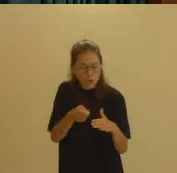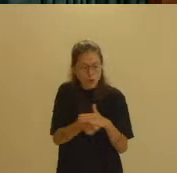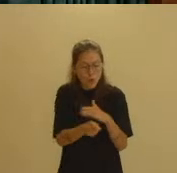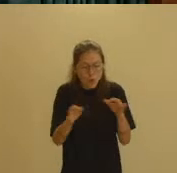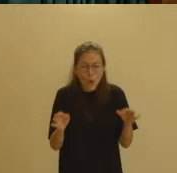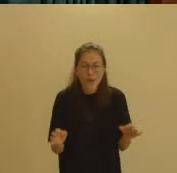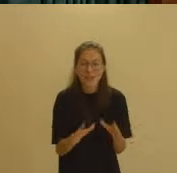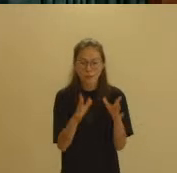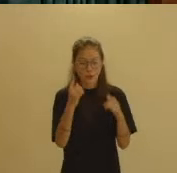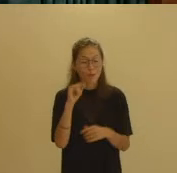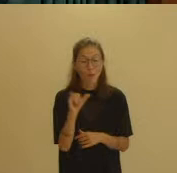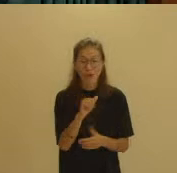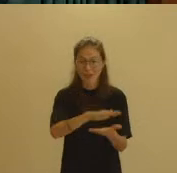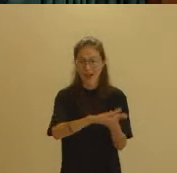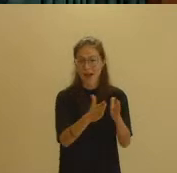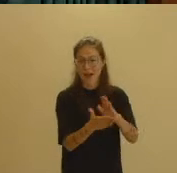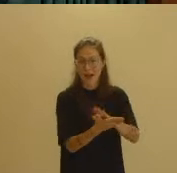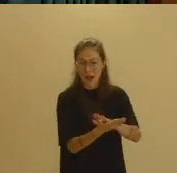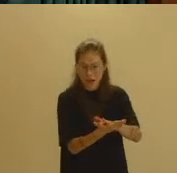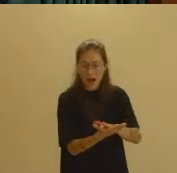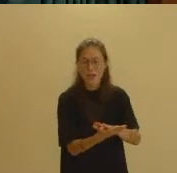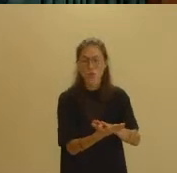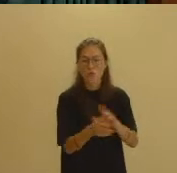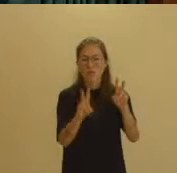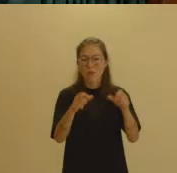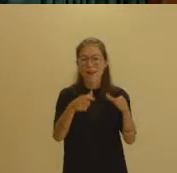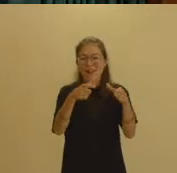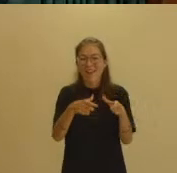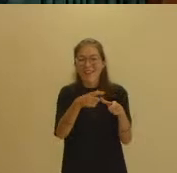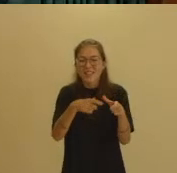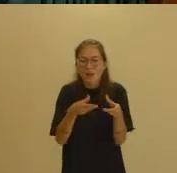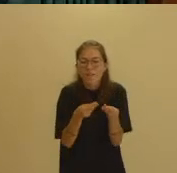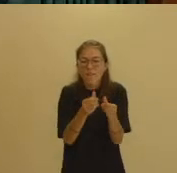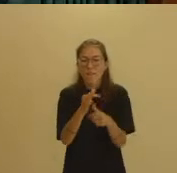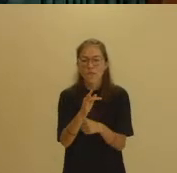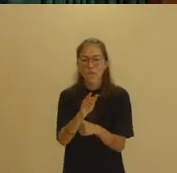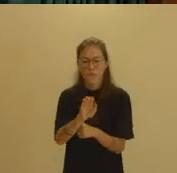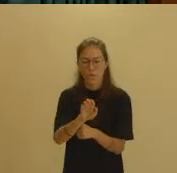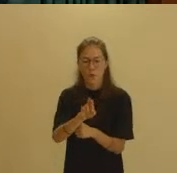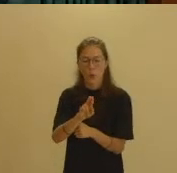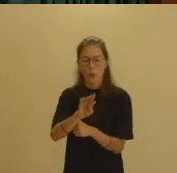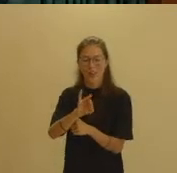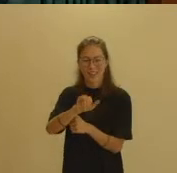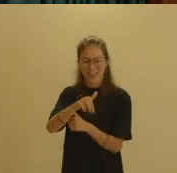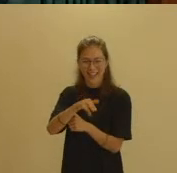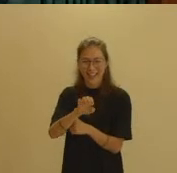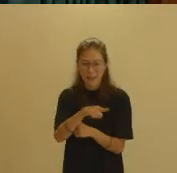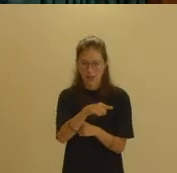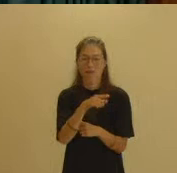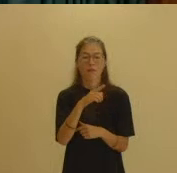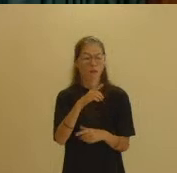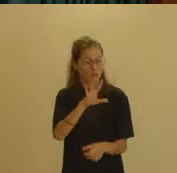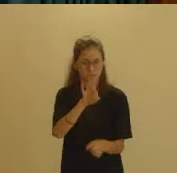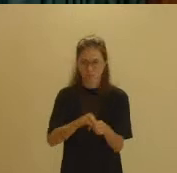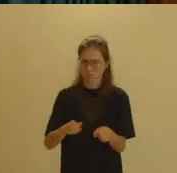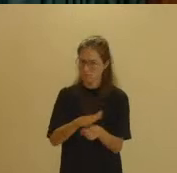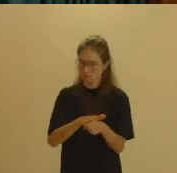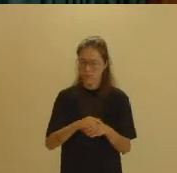exceptionnelle accordée à l'association Le Disque de Feutrine. Adopté à l'unanimité.